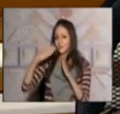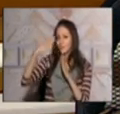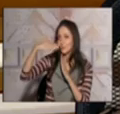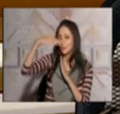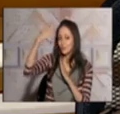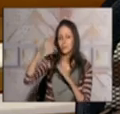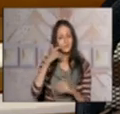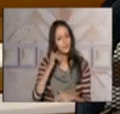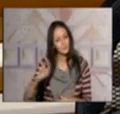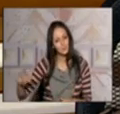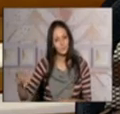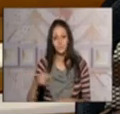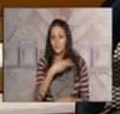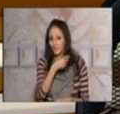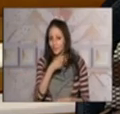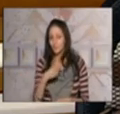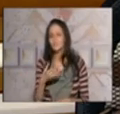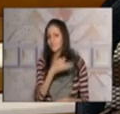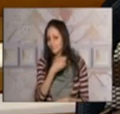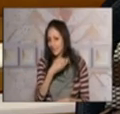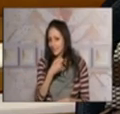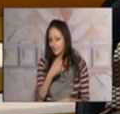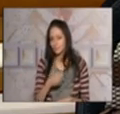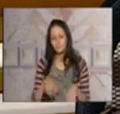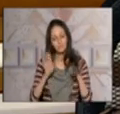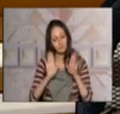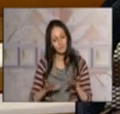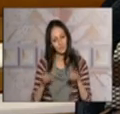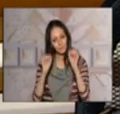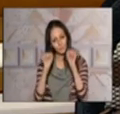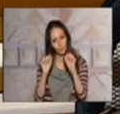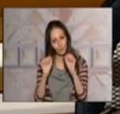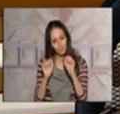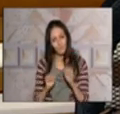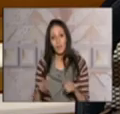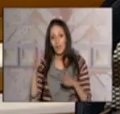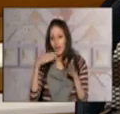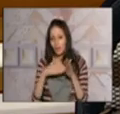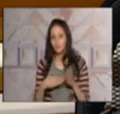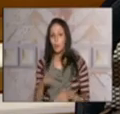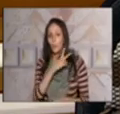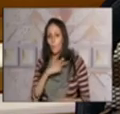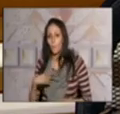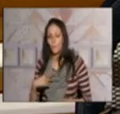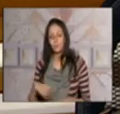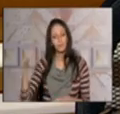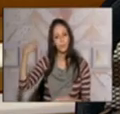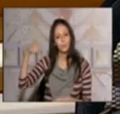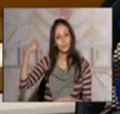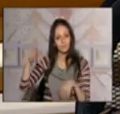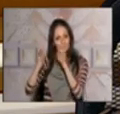المستدامة ل 2030. احنا لازم نتوقف أمام حقيقة حكومة الدكتور مصطفى مدبولي لأنها حكومة مميزة